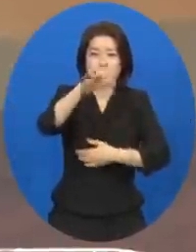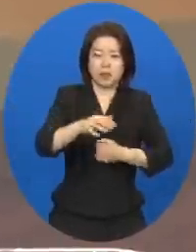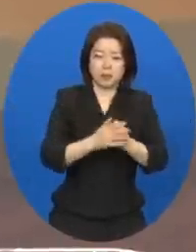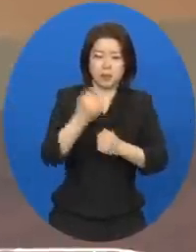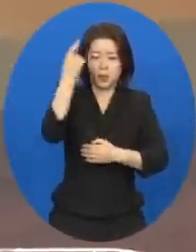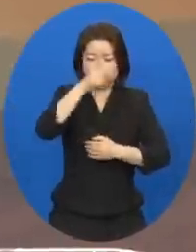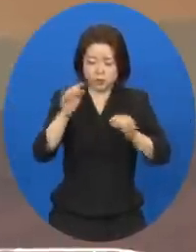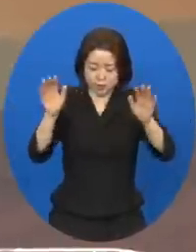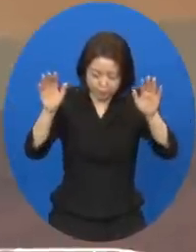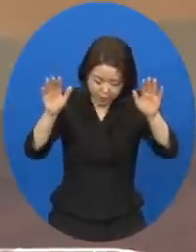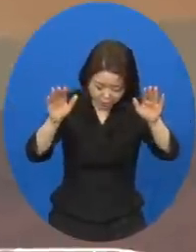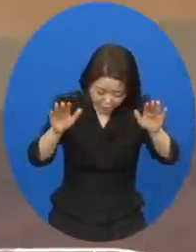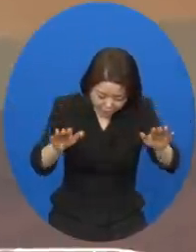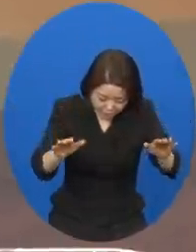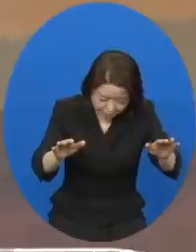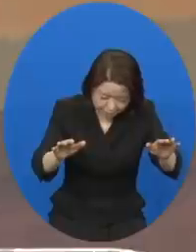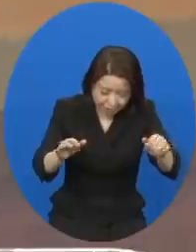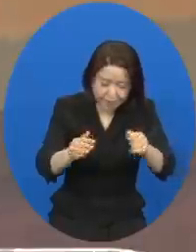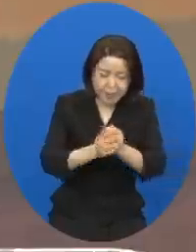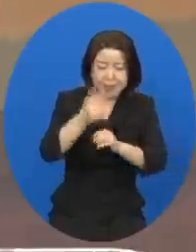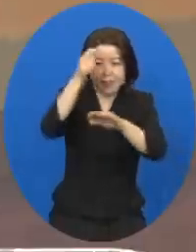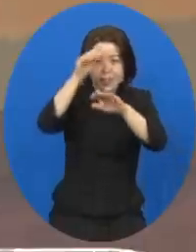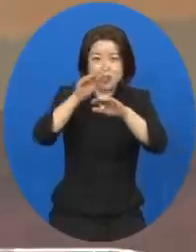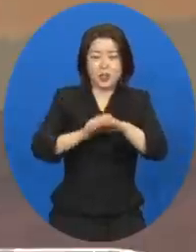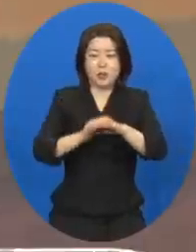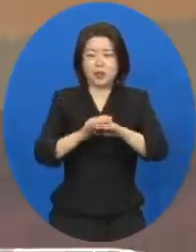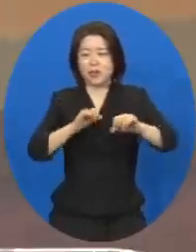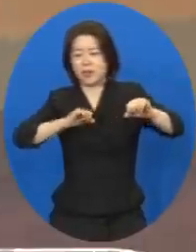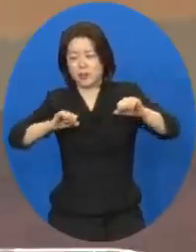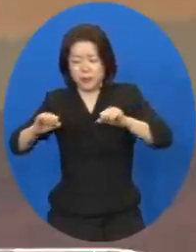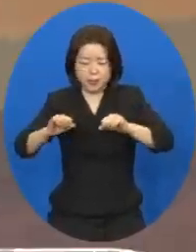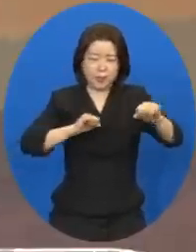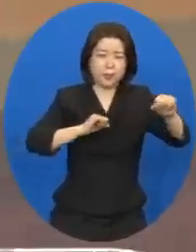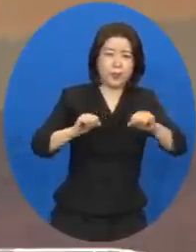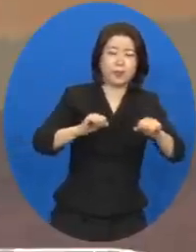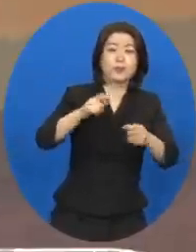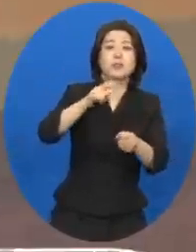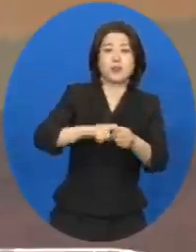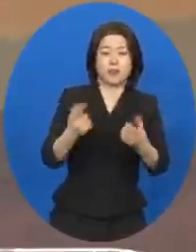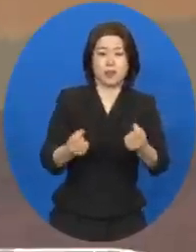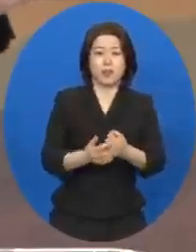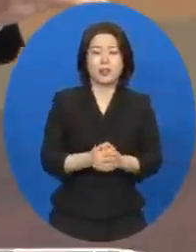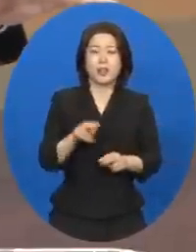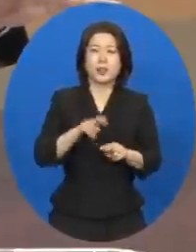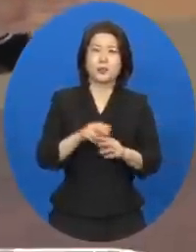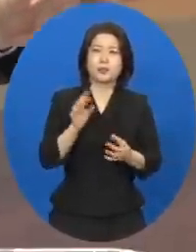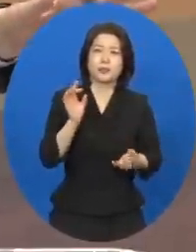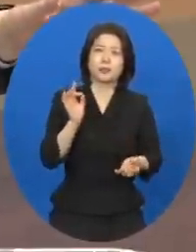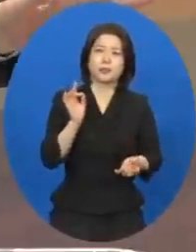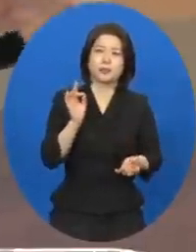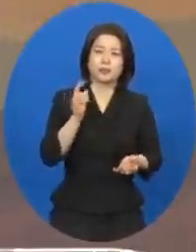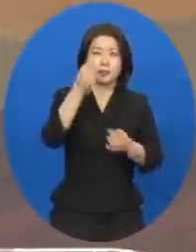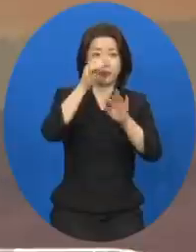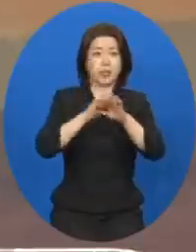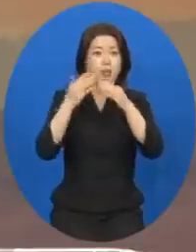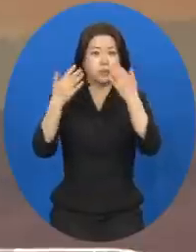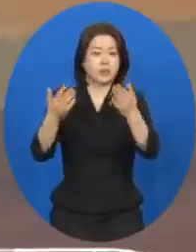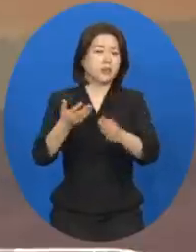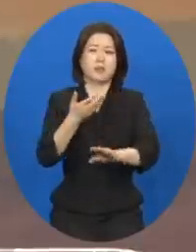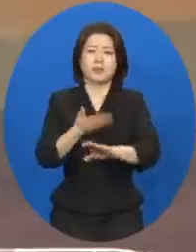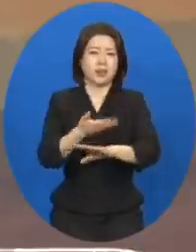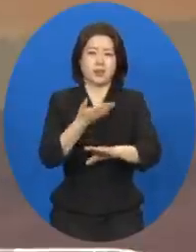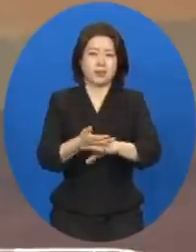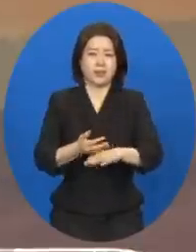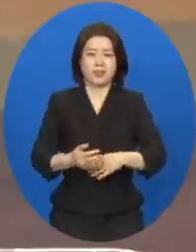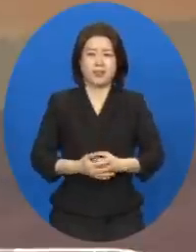땅에 엎드리고. 얼마나 예배가 동적입니까, 그죠? 지금처럼 이렇게 앉아서 예배 드리는 분위기와는 완전히